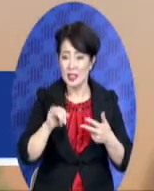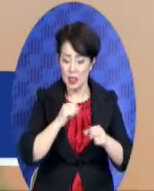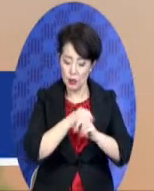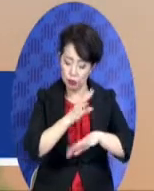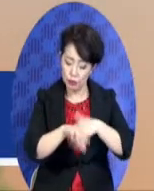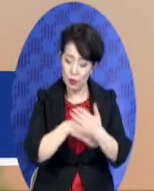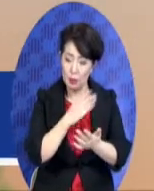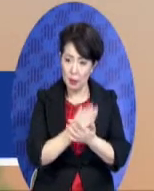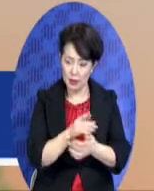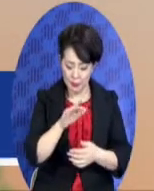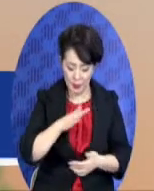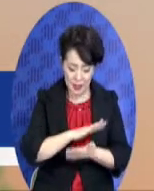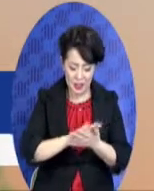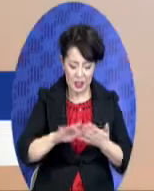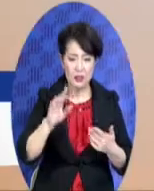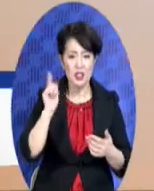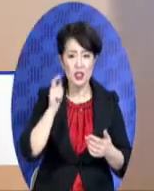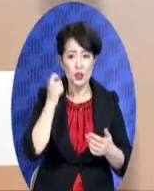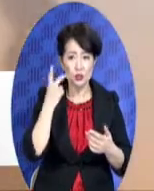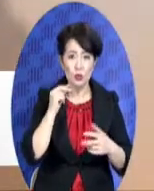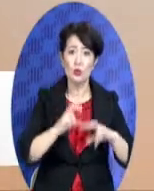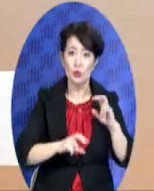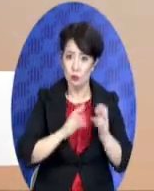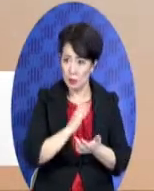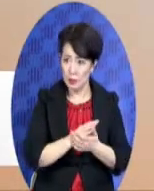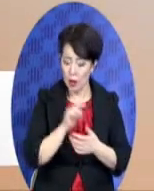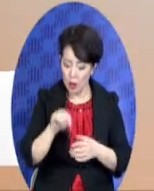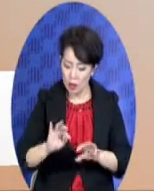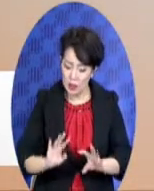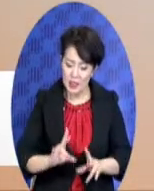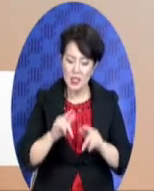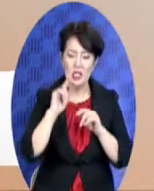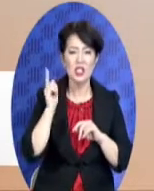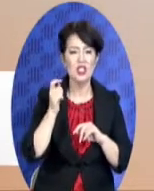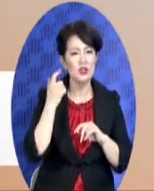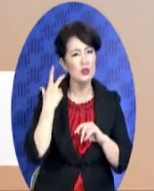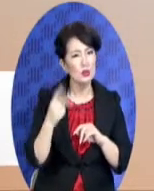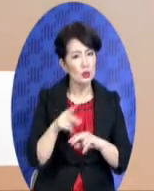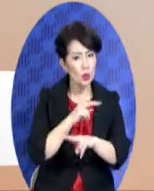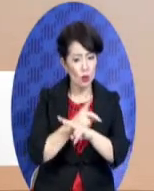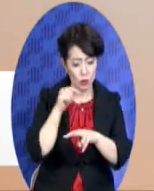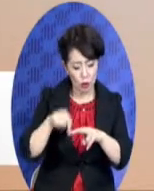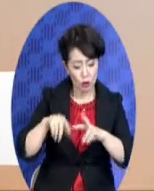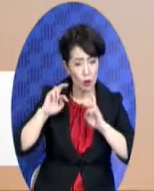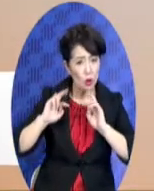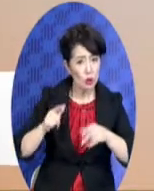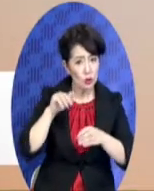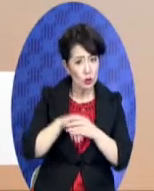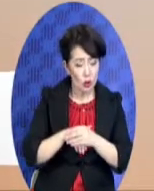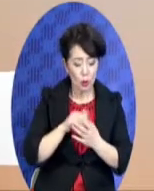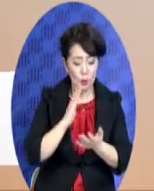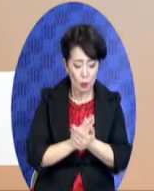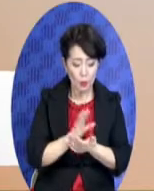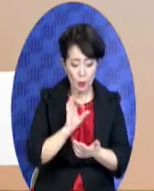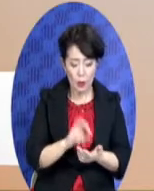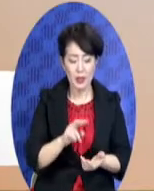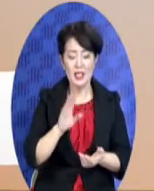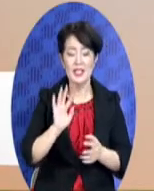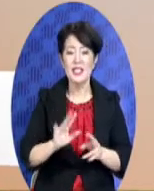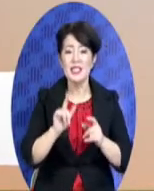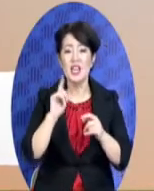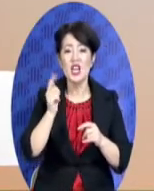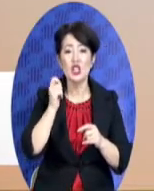Эднэр бол цэвэр эрчим хүч үйлдвэрлэж байгаа. Тэгэхээр сэргээгдэх эрчим хүчний хуулинд өөрчлөлт орсноор ер нь сэргээгдэх эрчим хүчний одоо дэмжигт